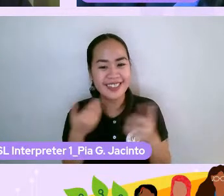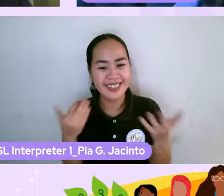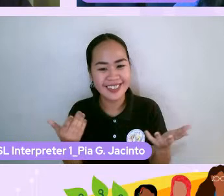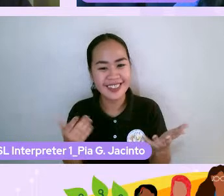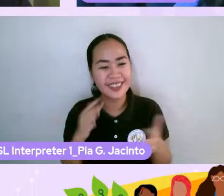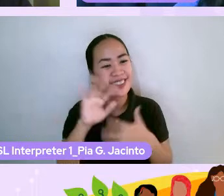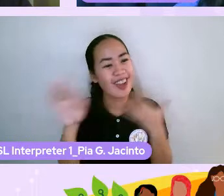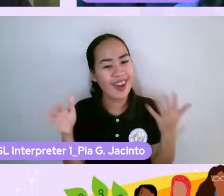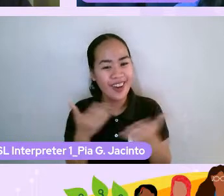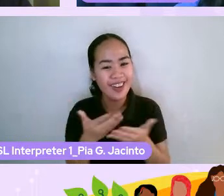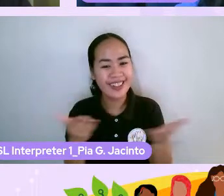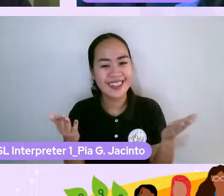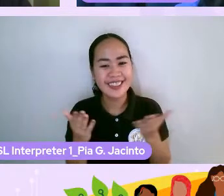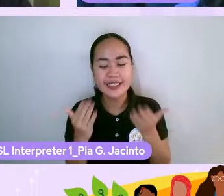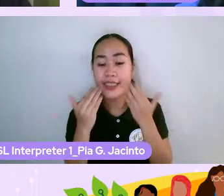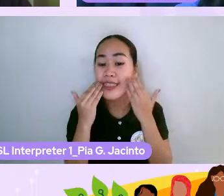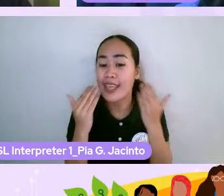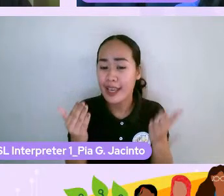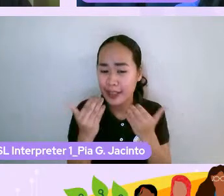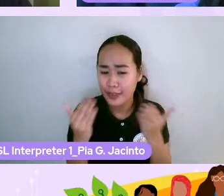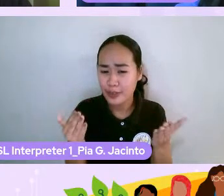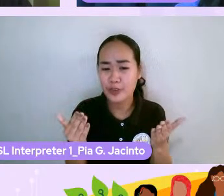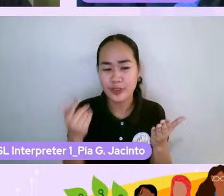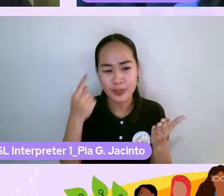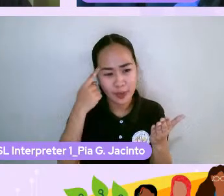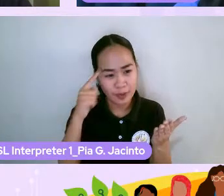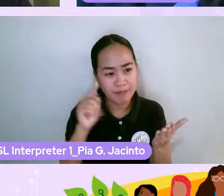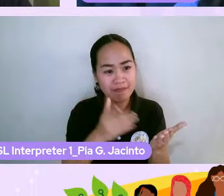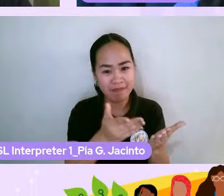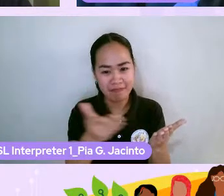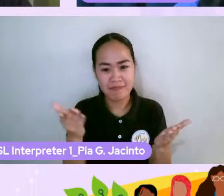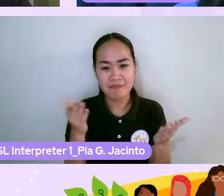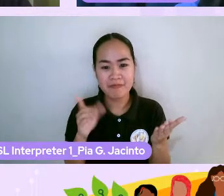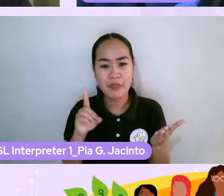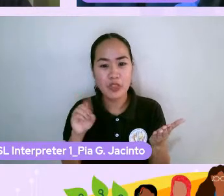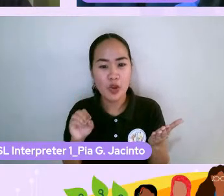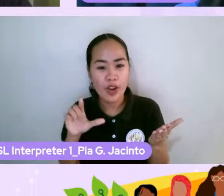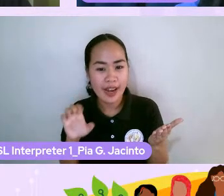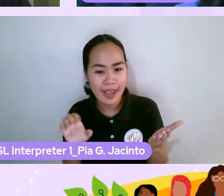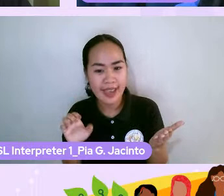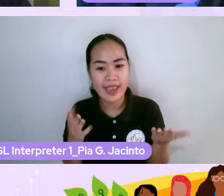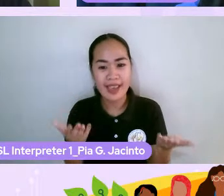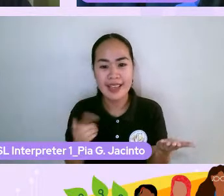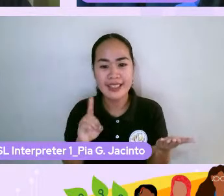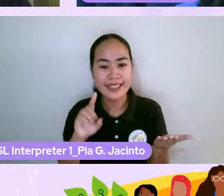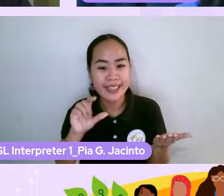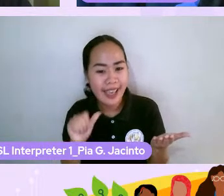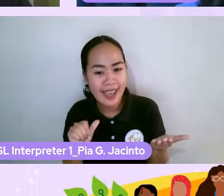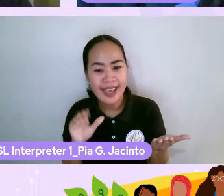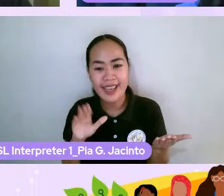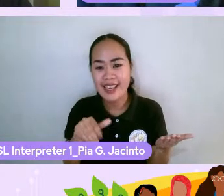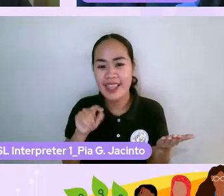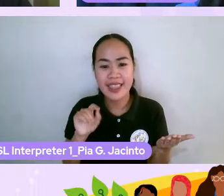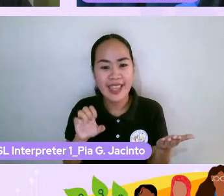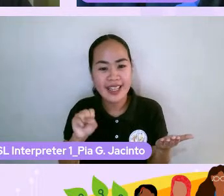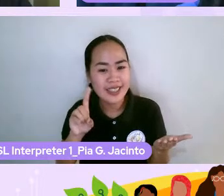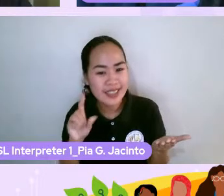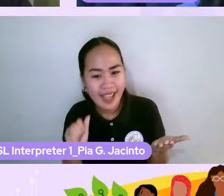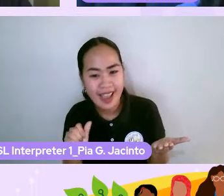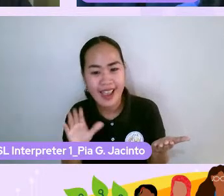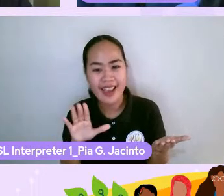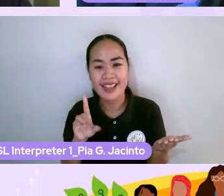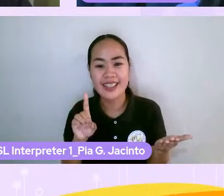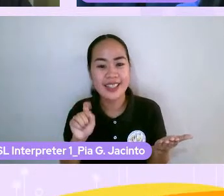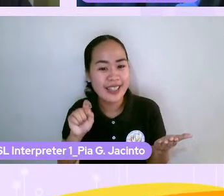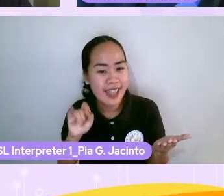sa lahat. Thank you very much po for, sa mga sa DOLE, DA, TESDA, and DTI po no, for celebrating